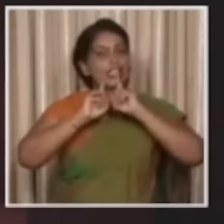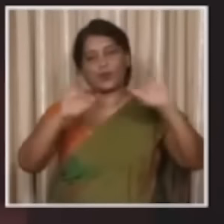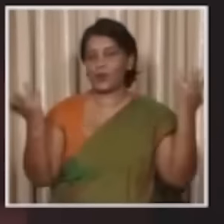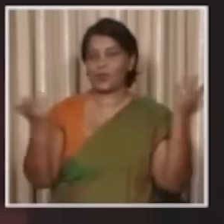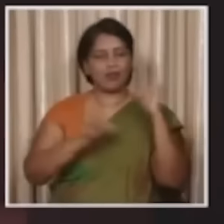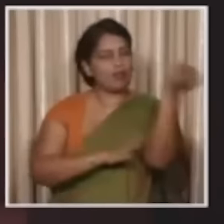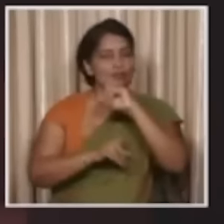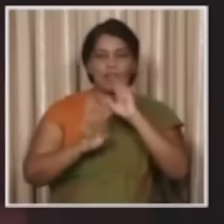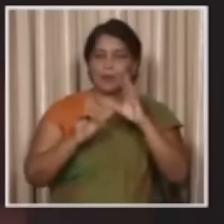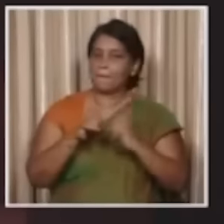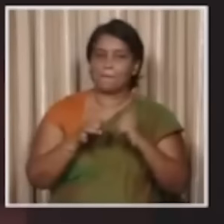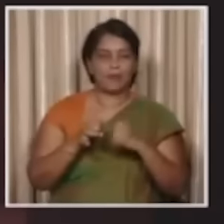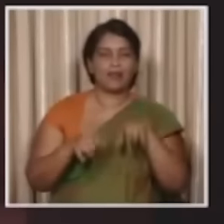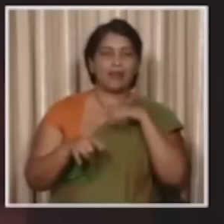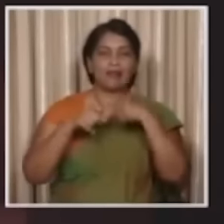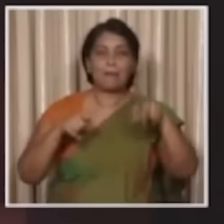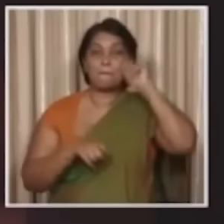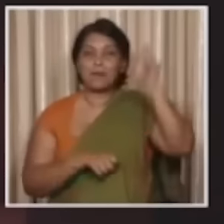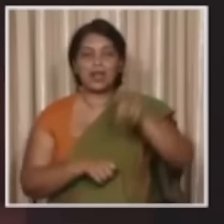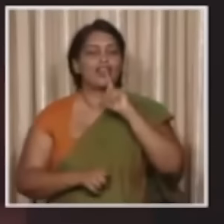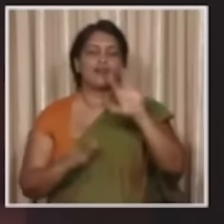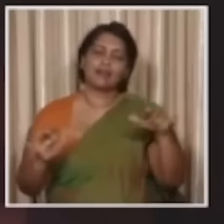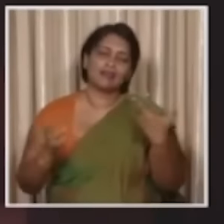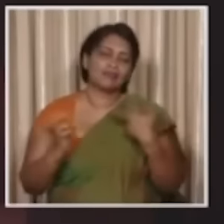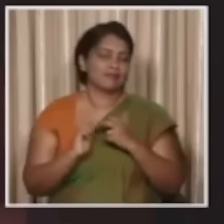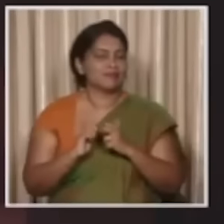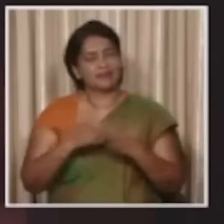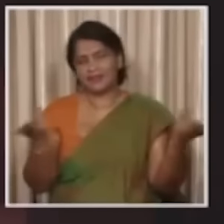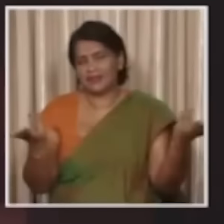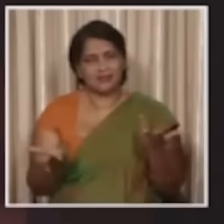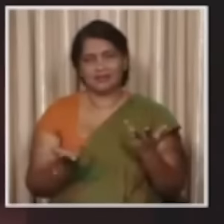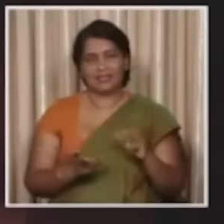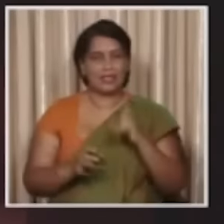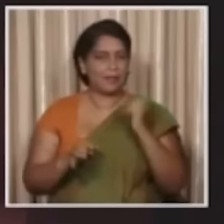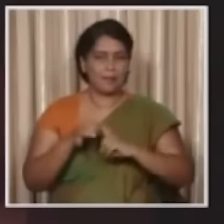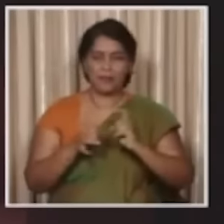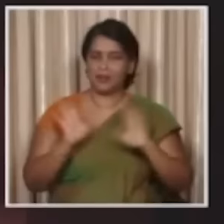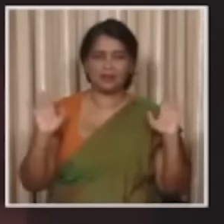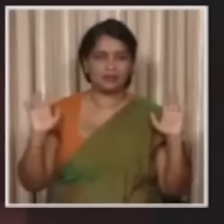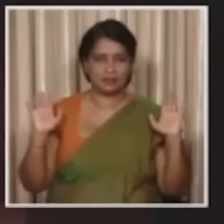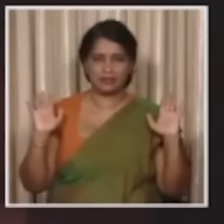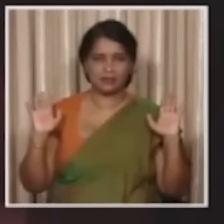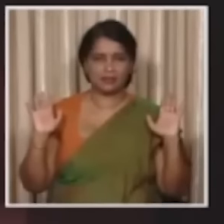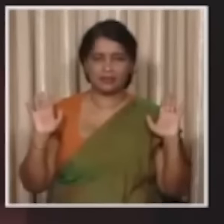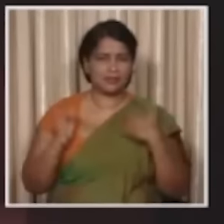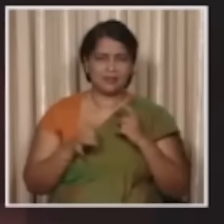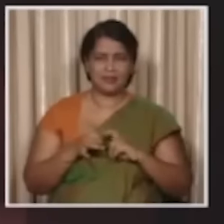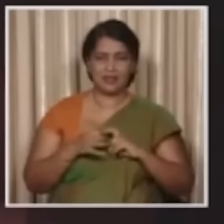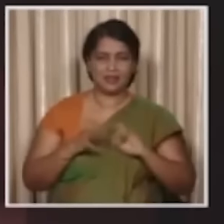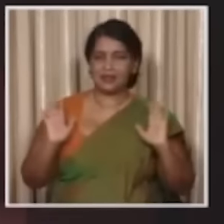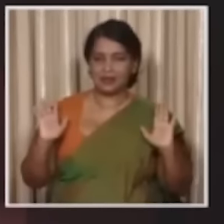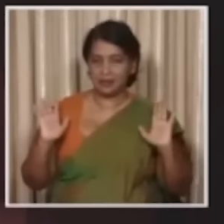නම් ප්‍රශ්නයක් නැහැ පෑඩ්මෑන් බැරි නම් ඕනමෑන් කියලා මට ඕන දෙයක් කියන්න ඒක ප්‍රශ්නයක් නැහැ ඒක මට ප්‍රශ්නයක්